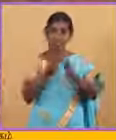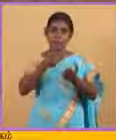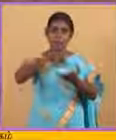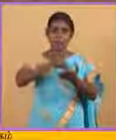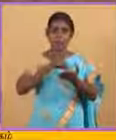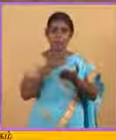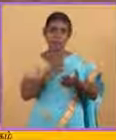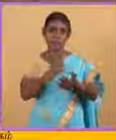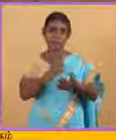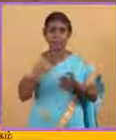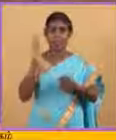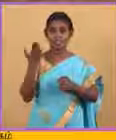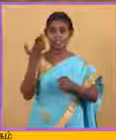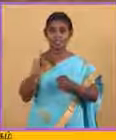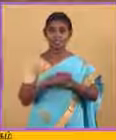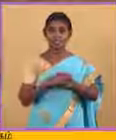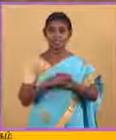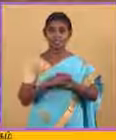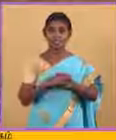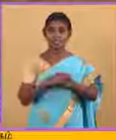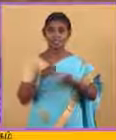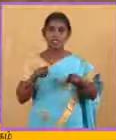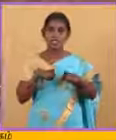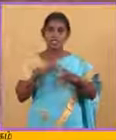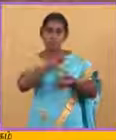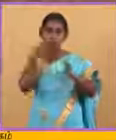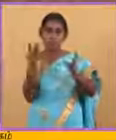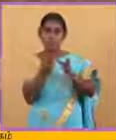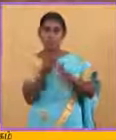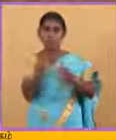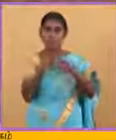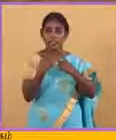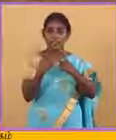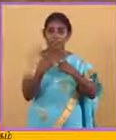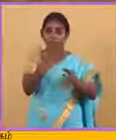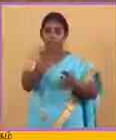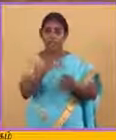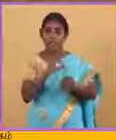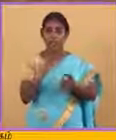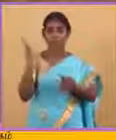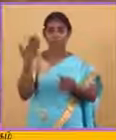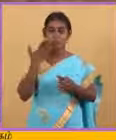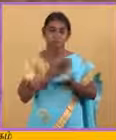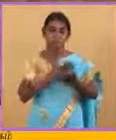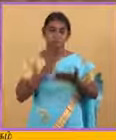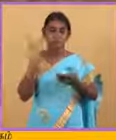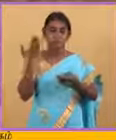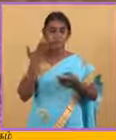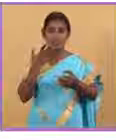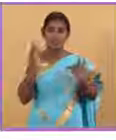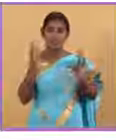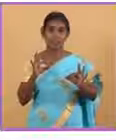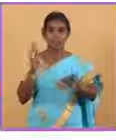தமிழே, ஊரங்கும் வாய்மொழியாய் ஒழிக்கும் எம் அழகு தமிழே, நற்றமிழே செந்தமிழே